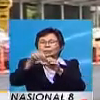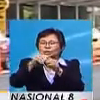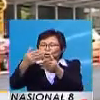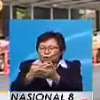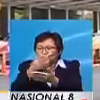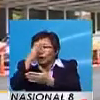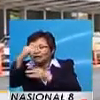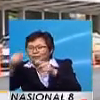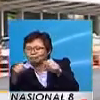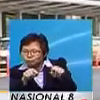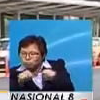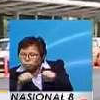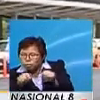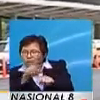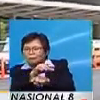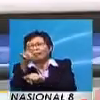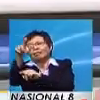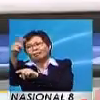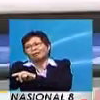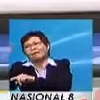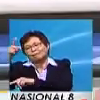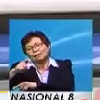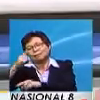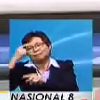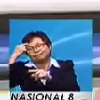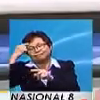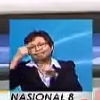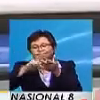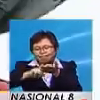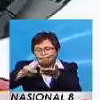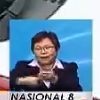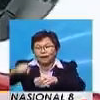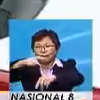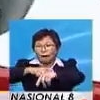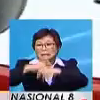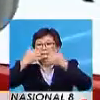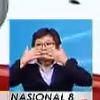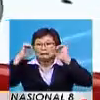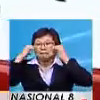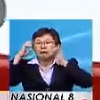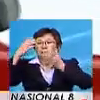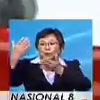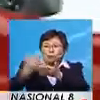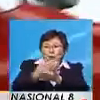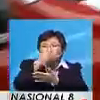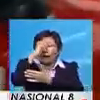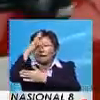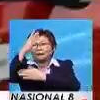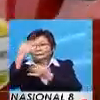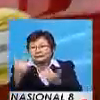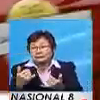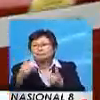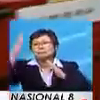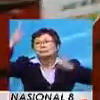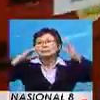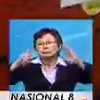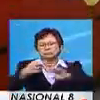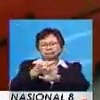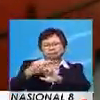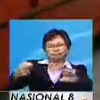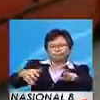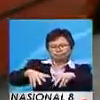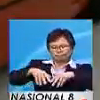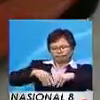termasovasian dan sebag nya dalam era Serba canggih dan berinovasi ini negara perlu bersedia untuk